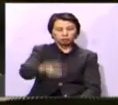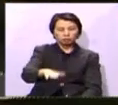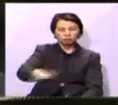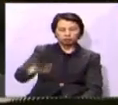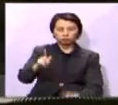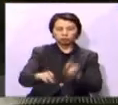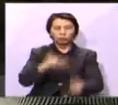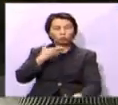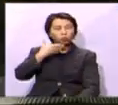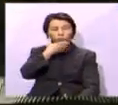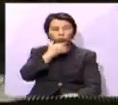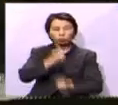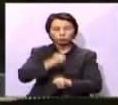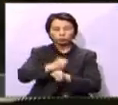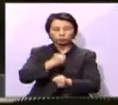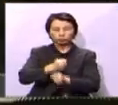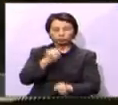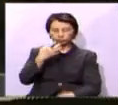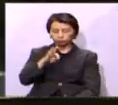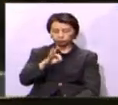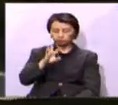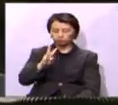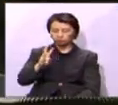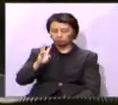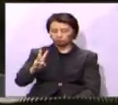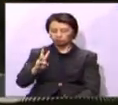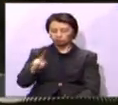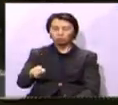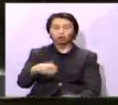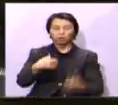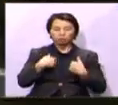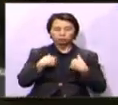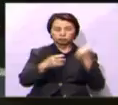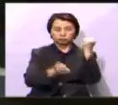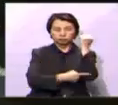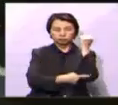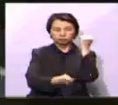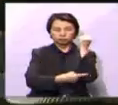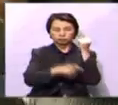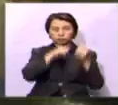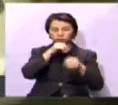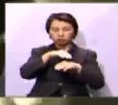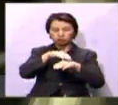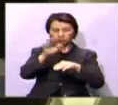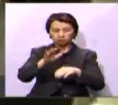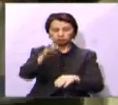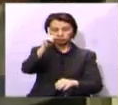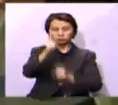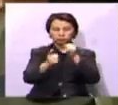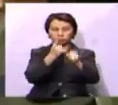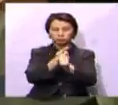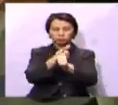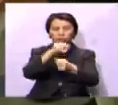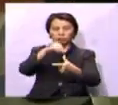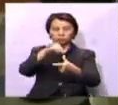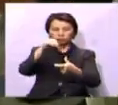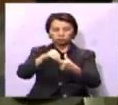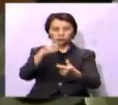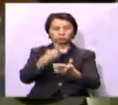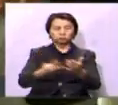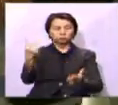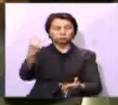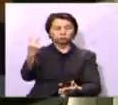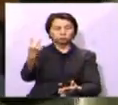dan Orang Muda Pekerjaan 1966 yang memperuntukkan hukuman denda tidak melebihi setahun atau